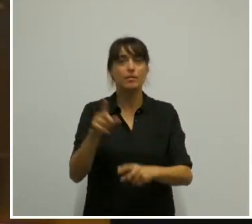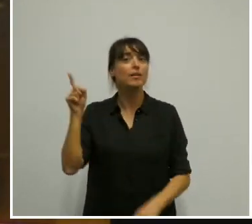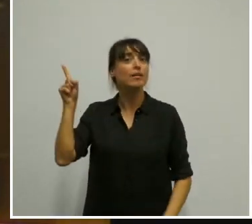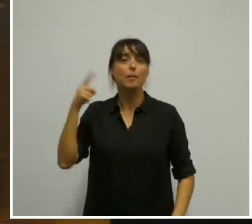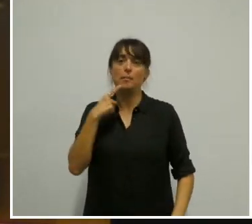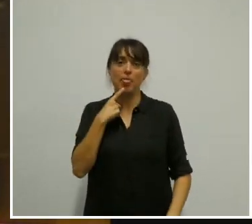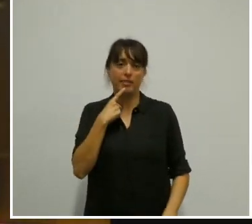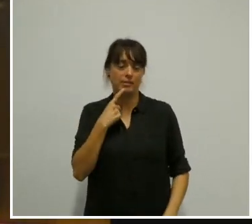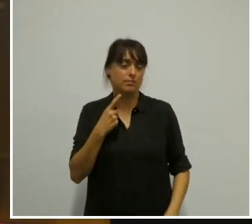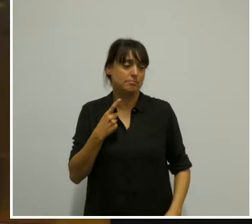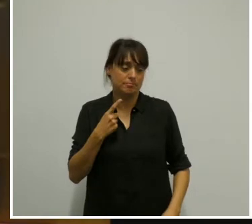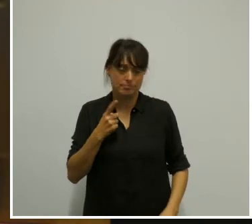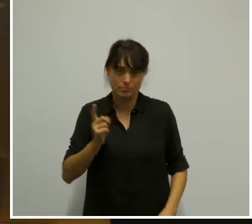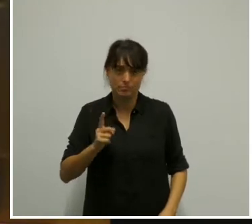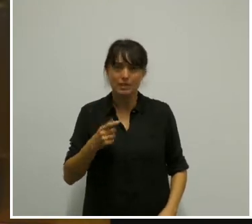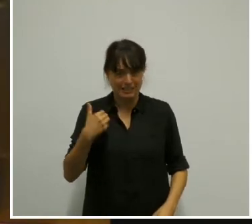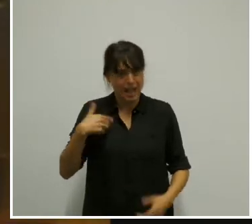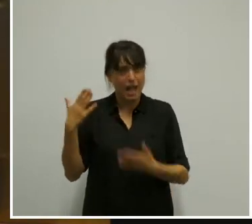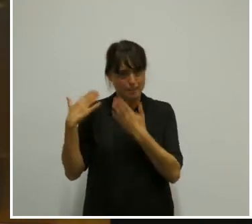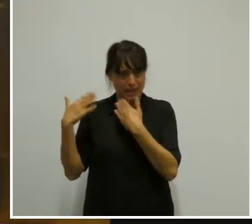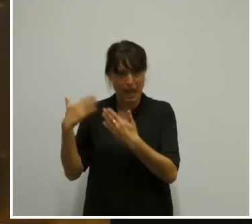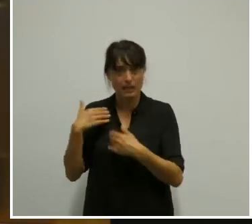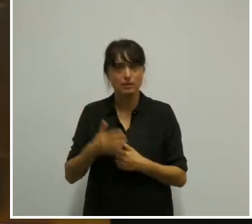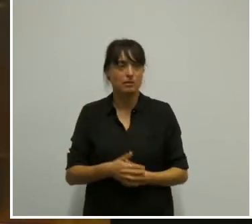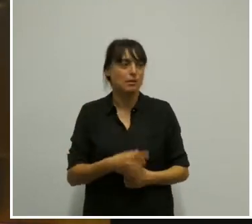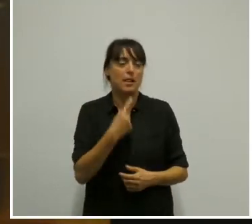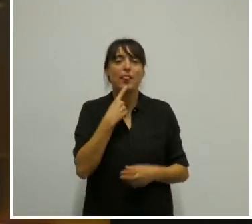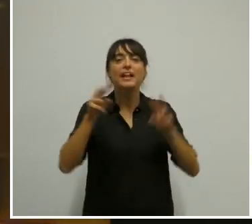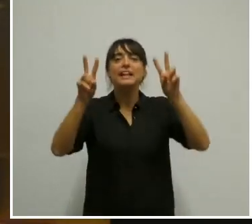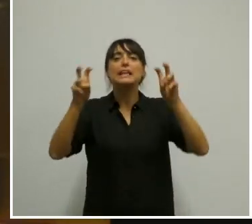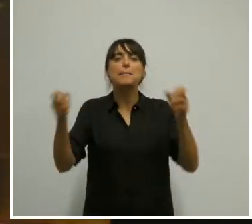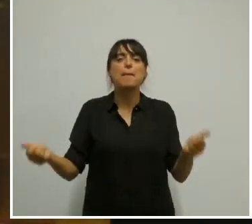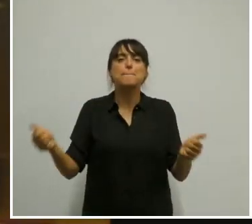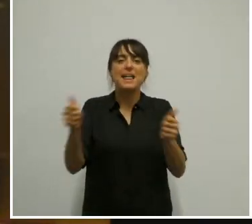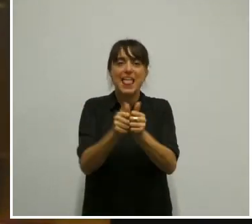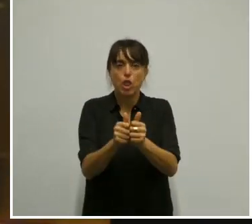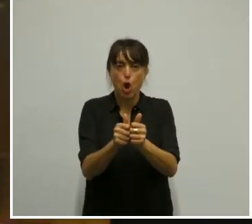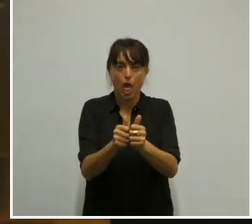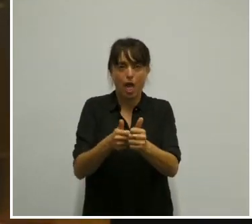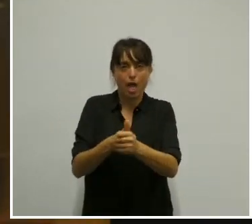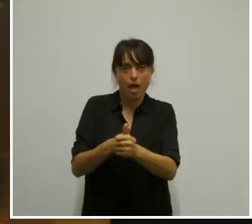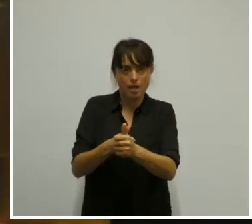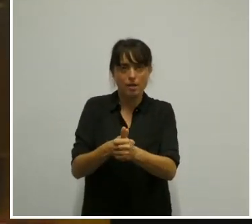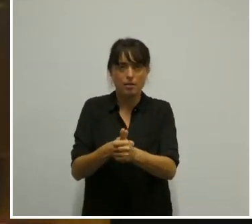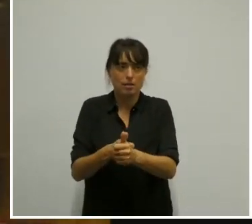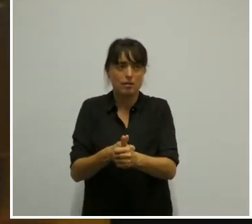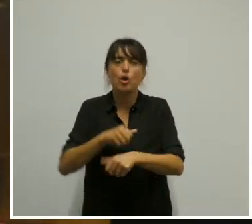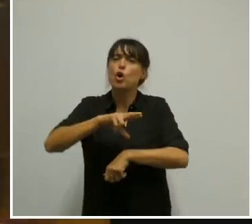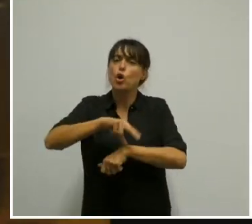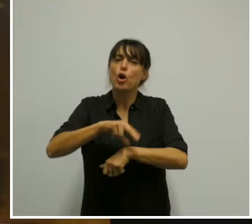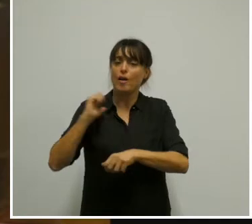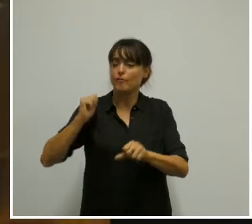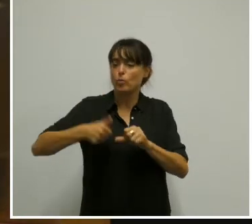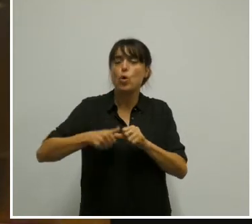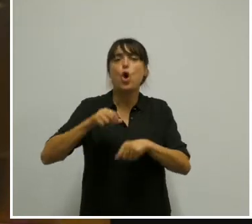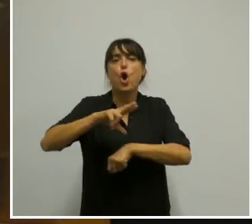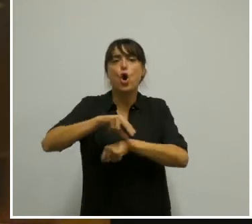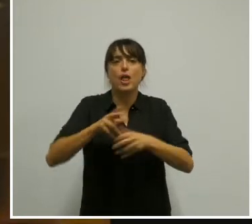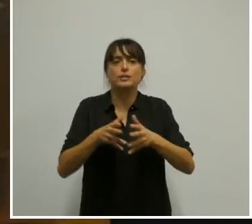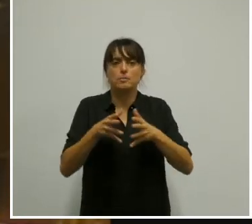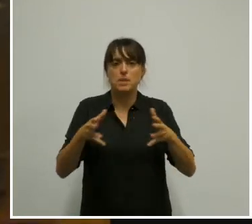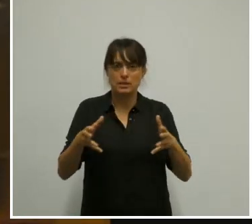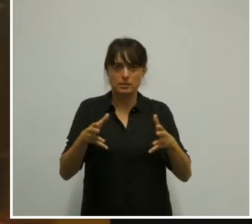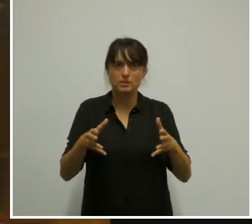sí, ja ha parlat. M'han dit que hi ha el tema de la vetlladora, però que estava com ja... Se li han augmentat les hores últimament. Sí, però ja estava